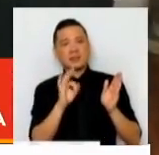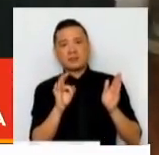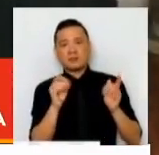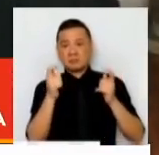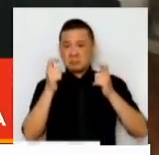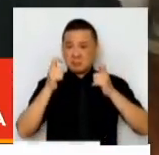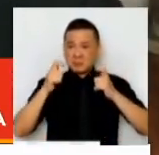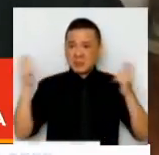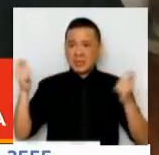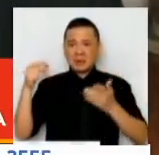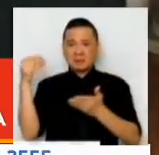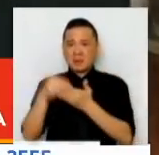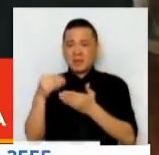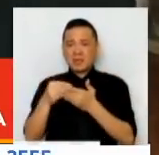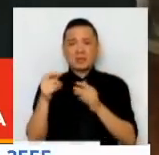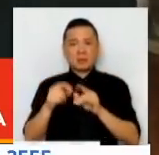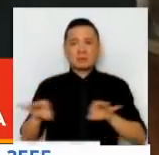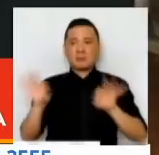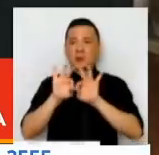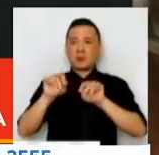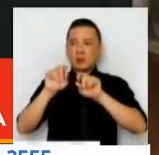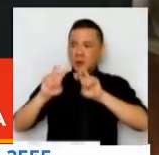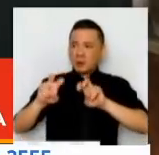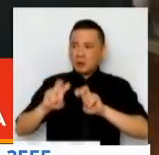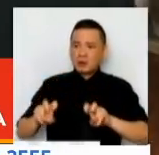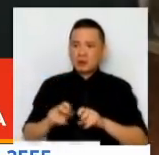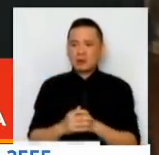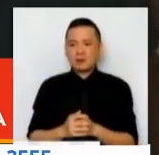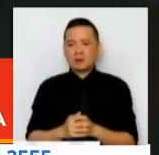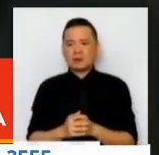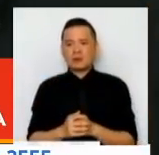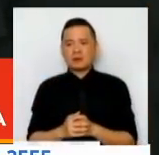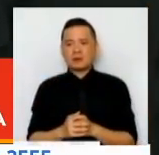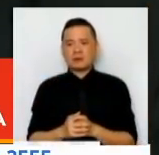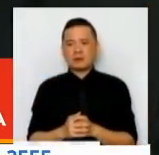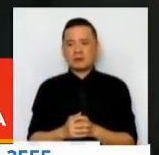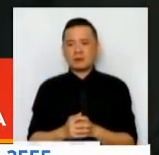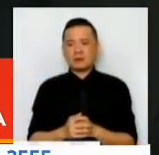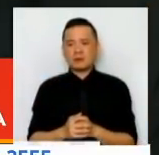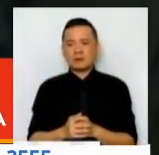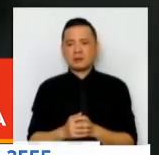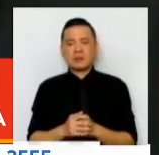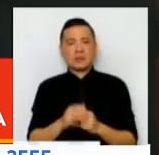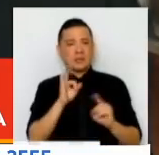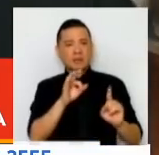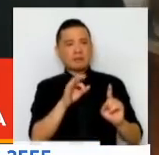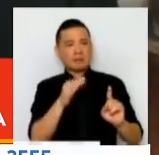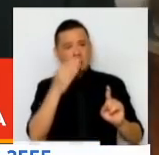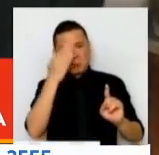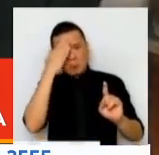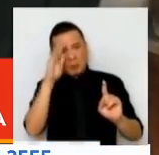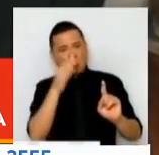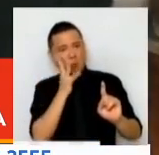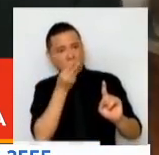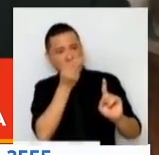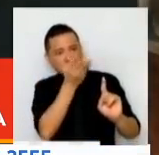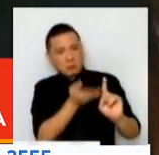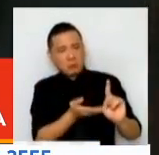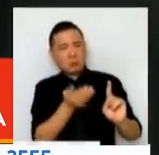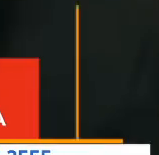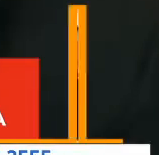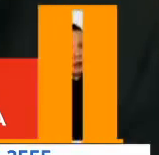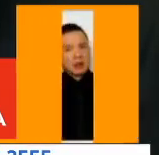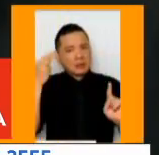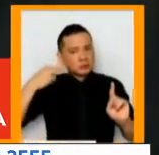dapat huwag kang makipag-usap doon sa mga hindi kilala, walang track record, walang